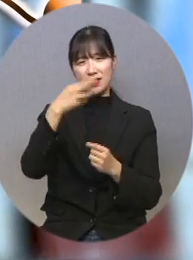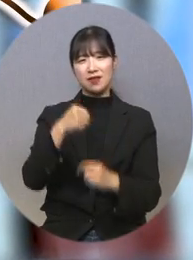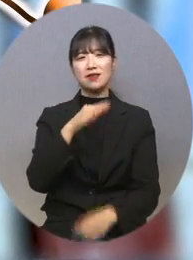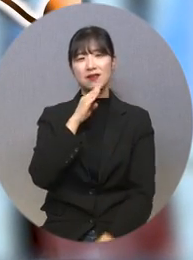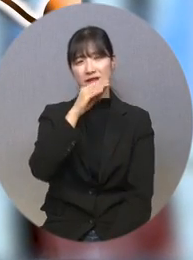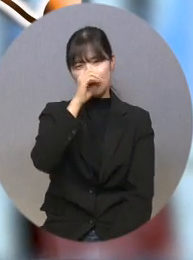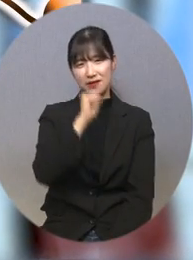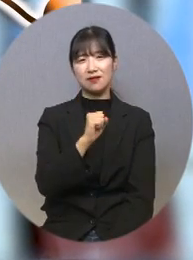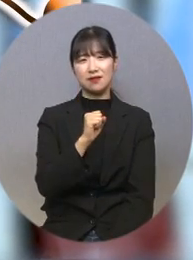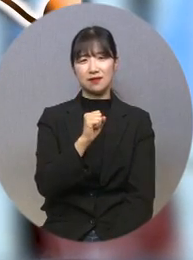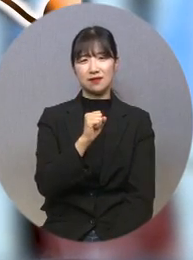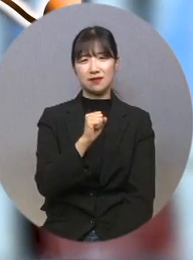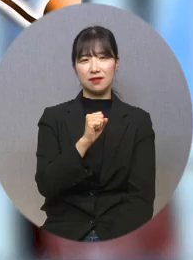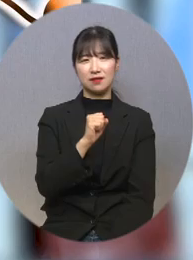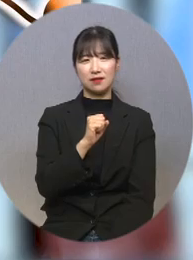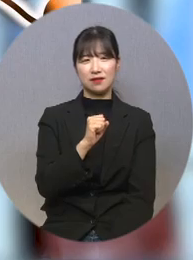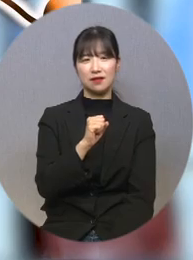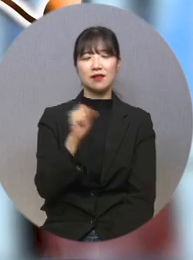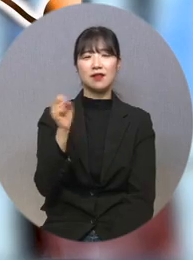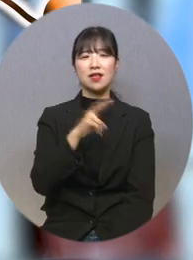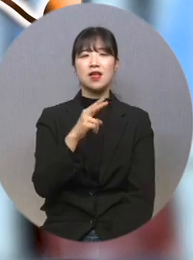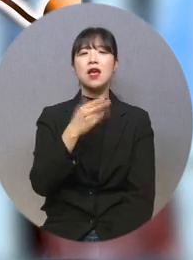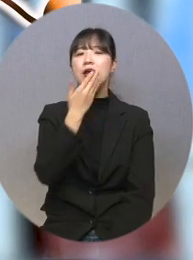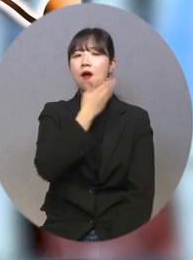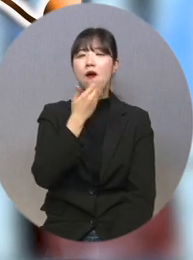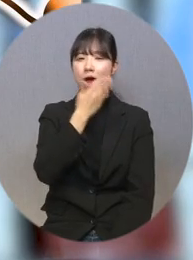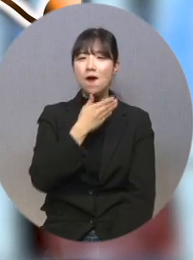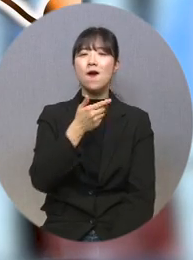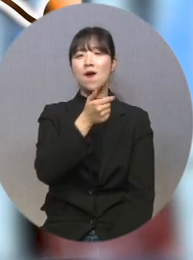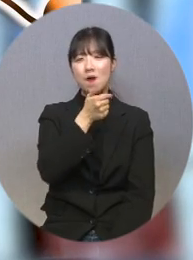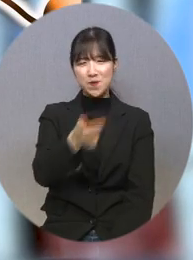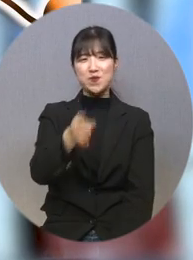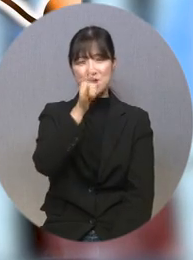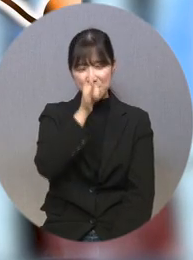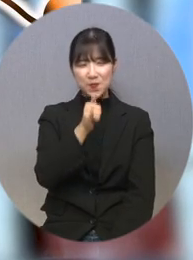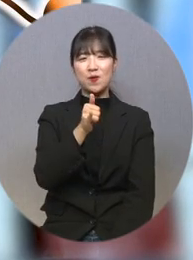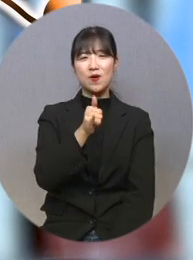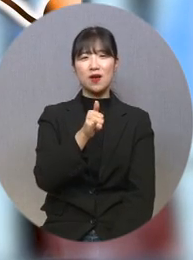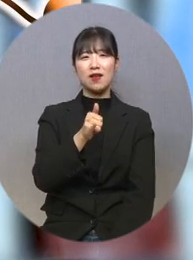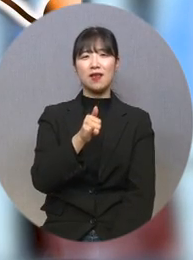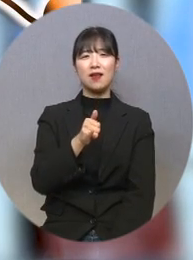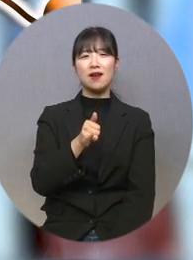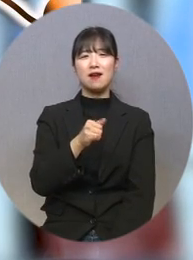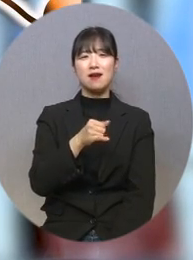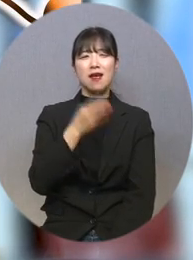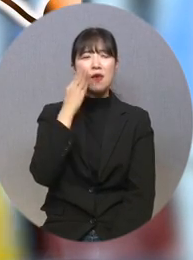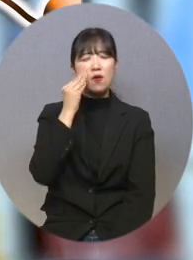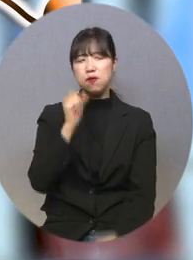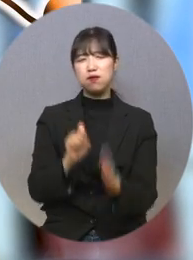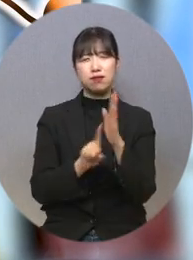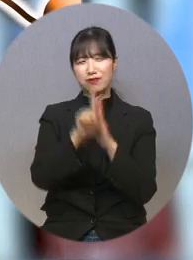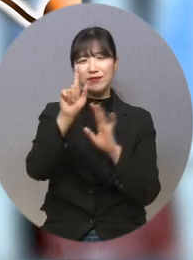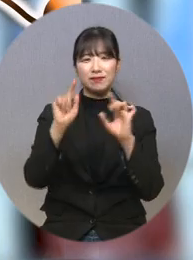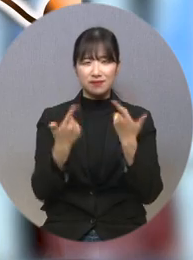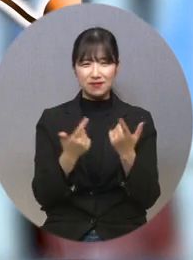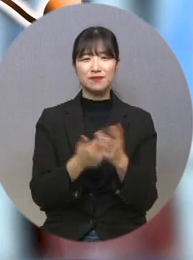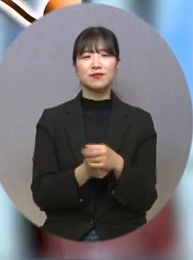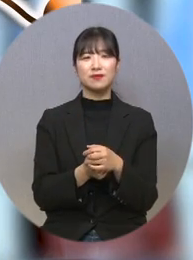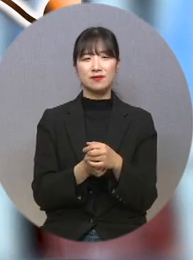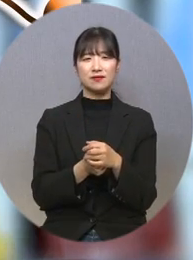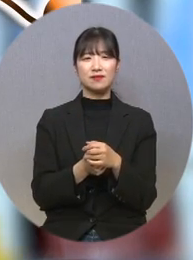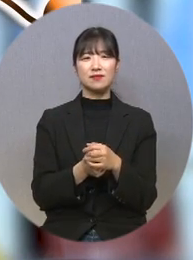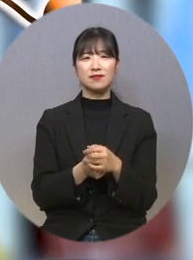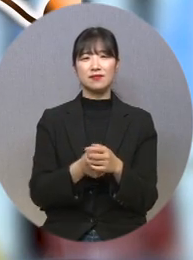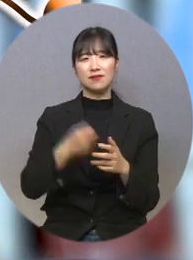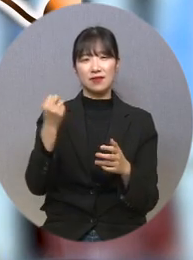네, 칼로리가 낮고요. 첫째는 그리고 두 번째는 농약이 없어. 농약. 자유 농약 없어. 일반이야.